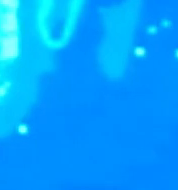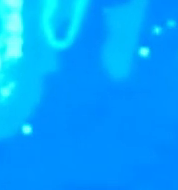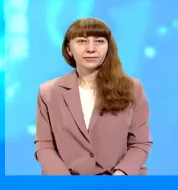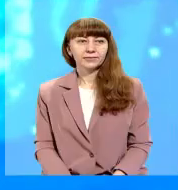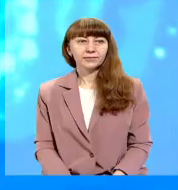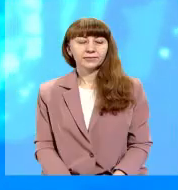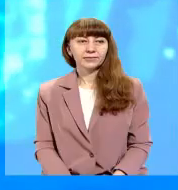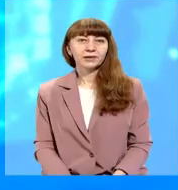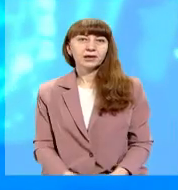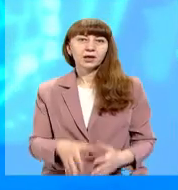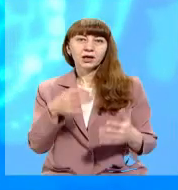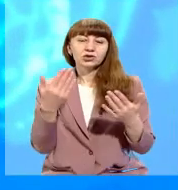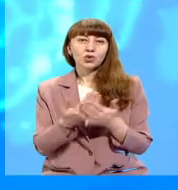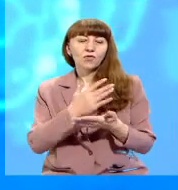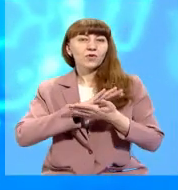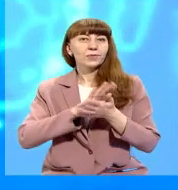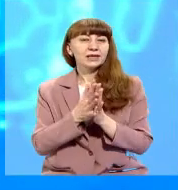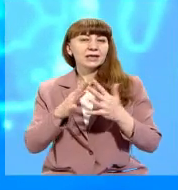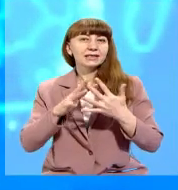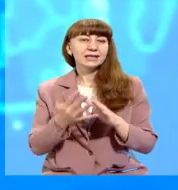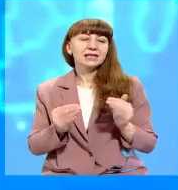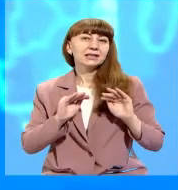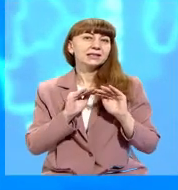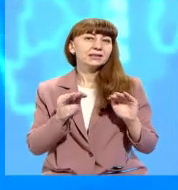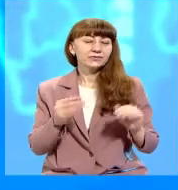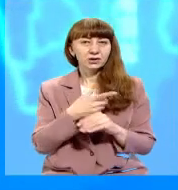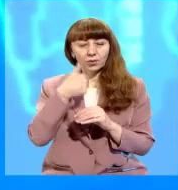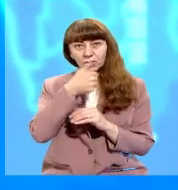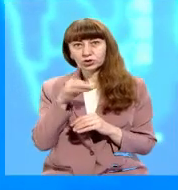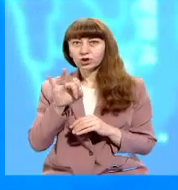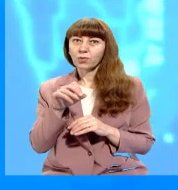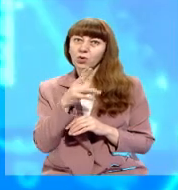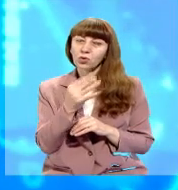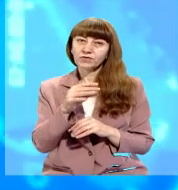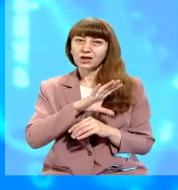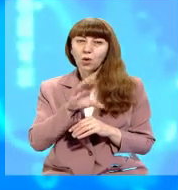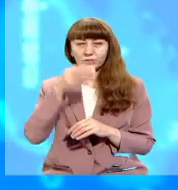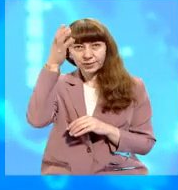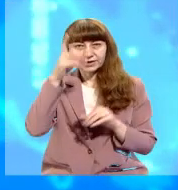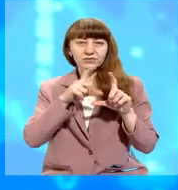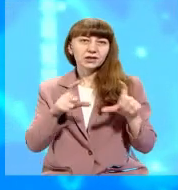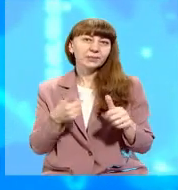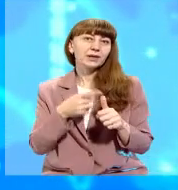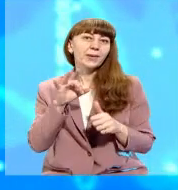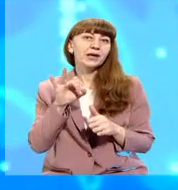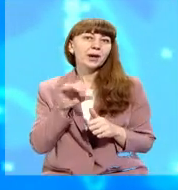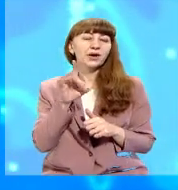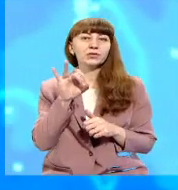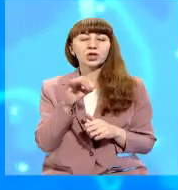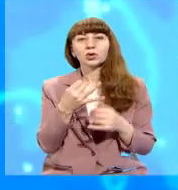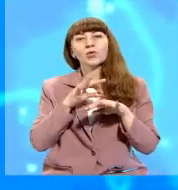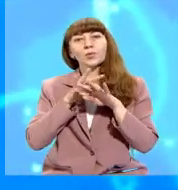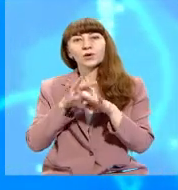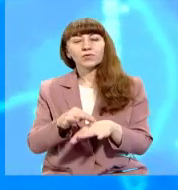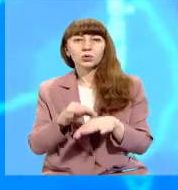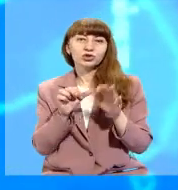правонарушениях современные условия для сельских ребят в этом году Щербаковская общеобразовательная школа имени Марьям хакимжанова отмечает юбилей